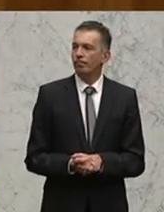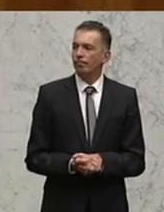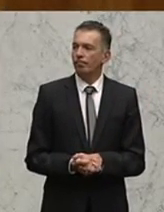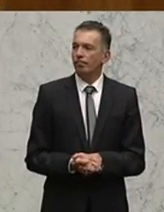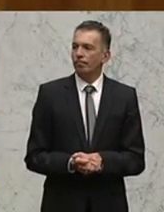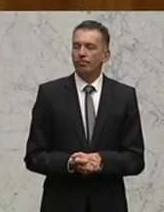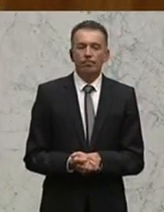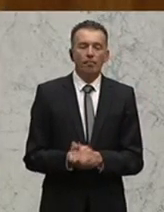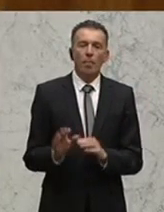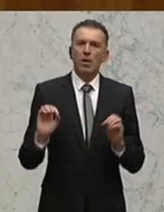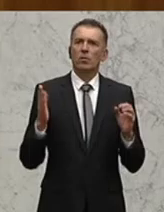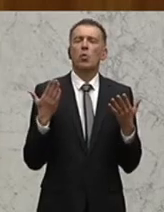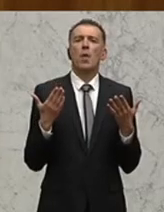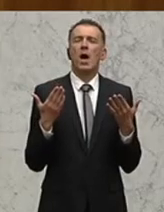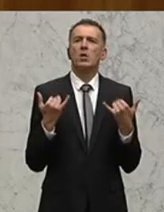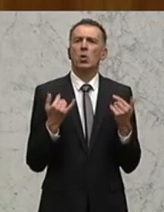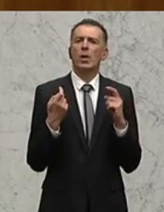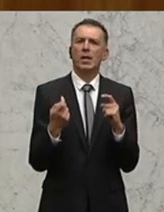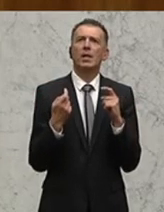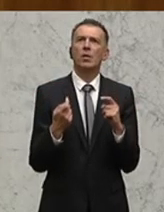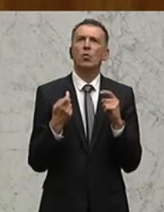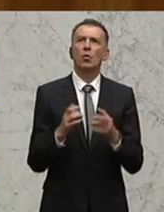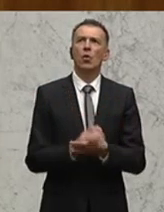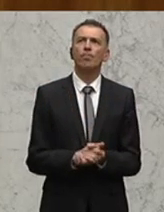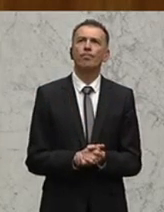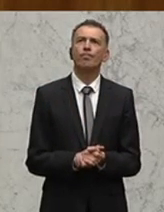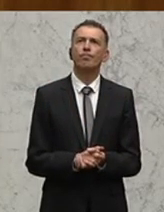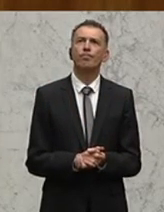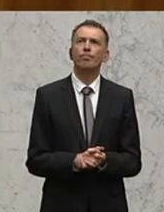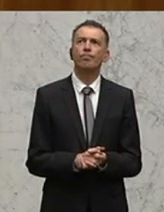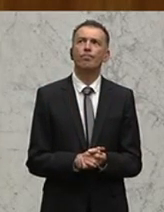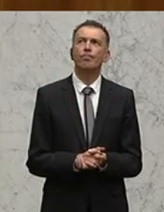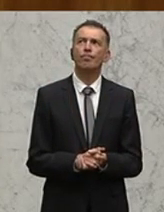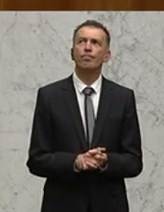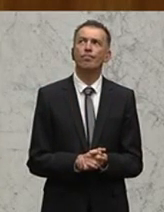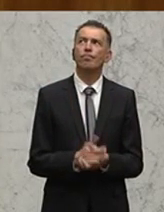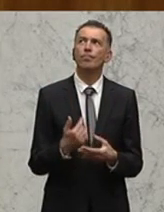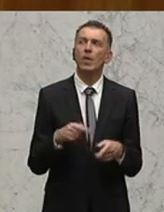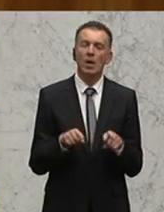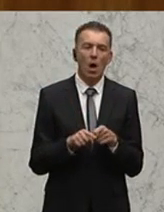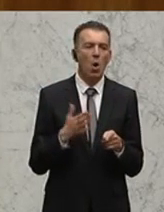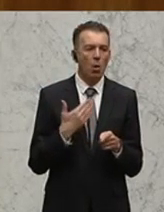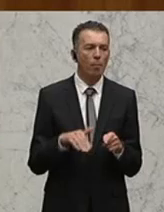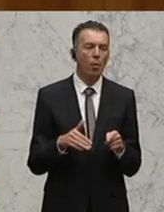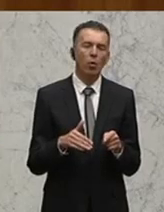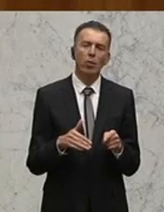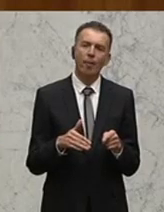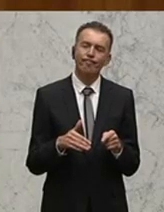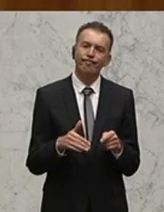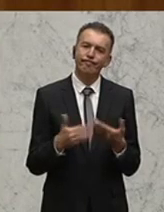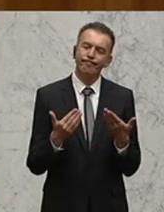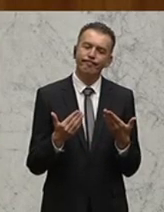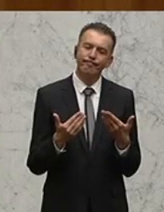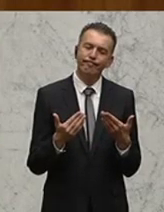Was am meisten überrascht ist bei der Diskussion, die wir heute haben, auch ich möchte mich dem Dank anschließen der